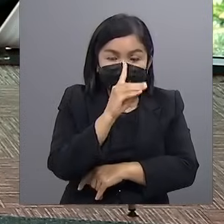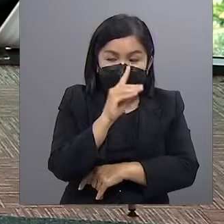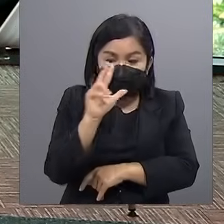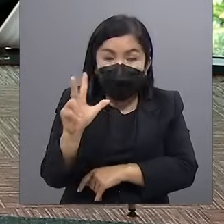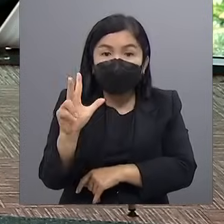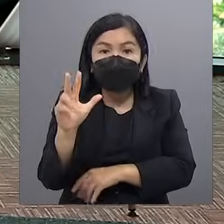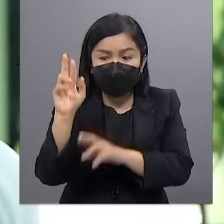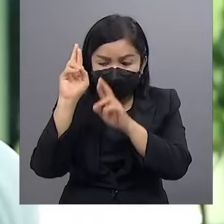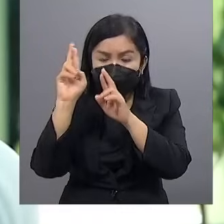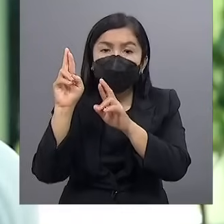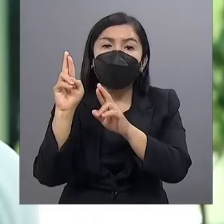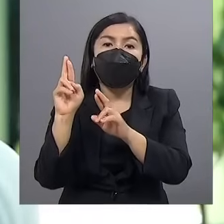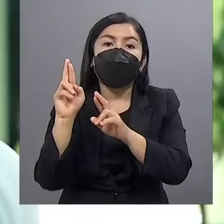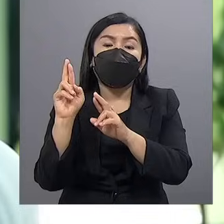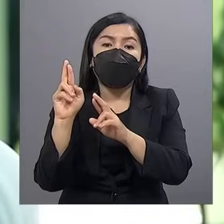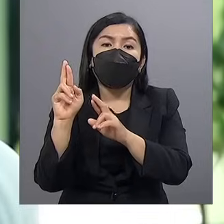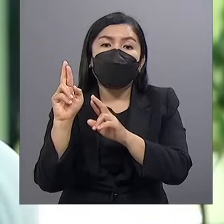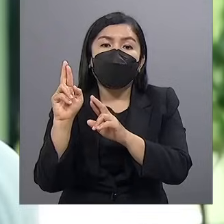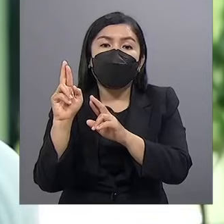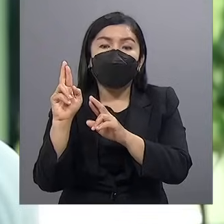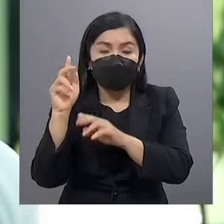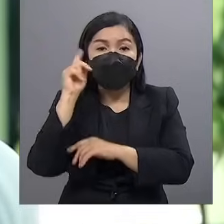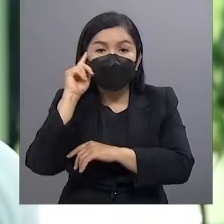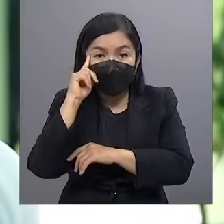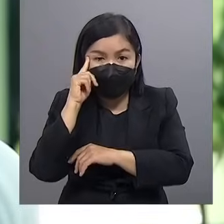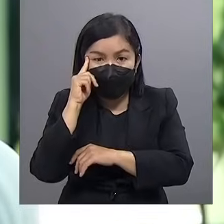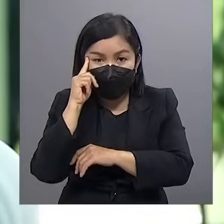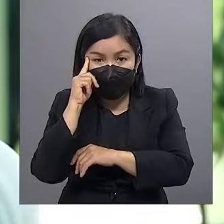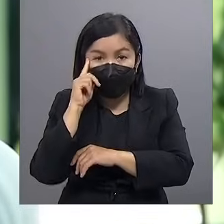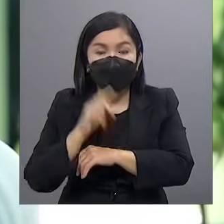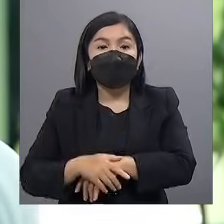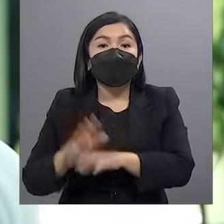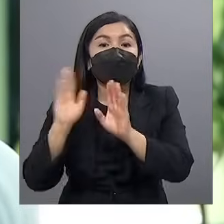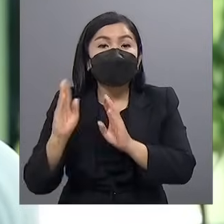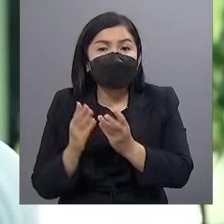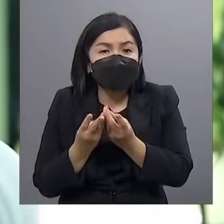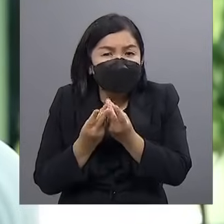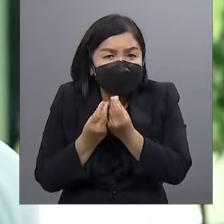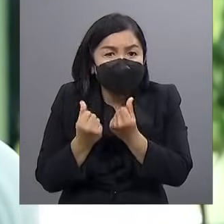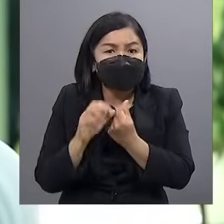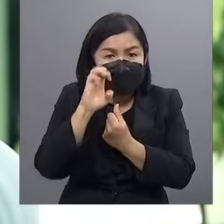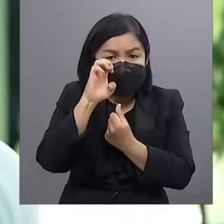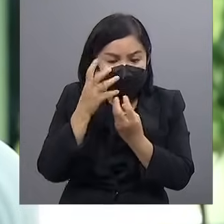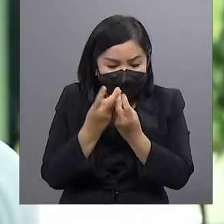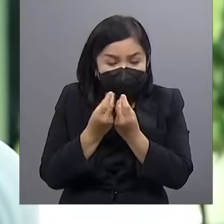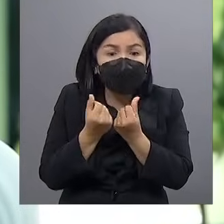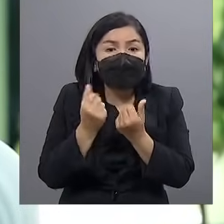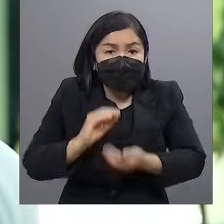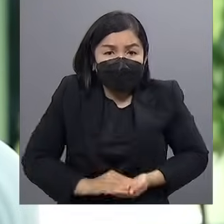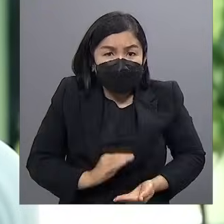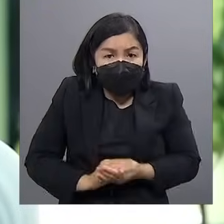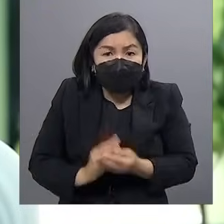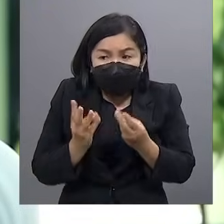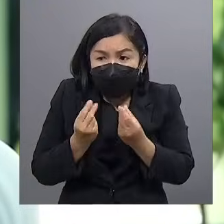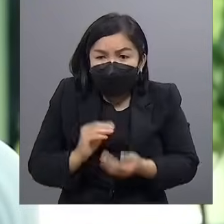นิดนึงนะครับหรือว่าจะมีความรอบคอบหน่อยเพราะว่าวิตามินดีละลายในไขมันจะเก็บในตัวเราได้เก็บที่ชั้นไขมันอยากที่